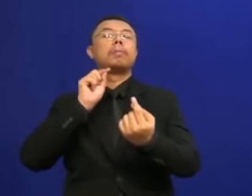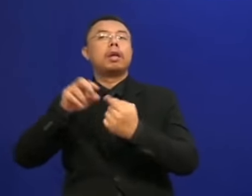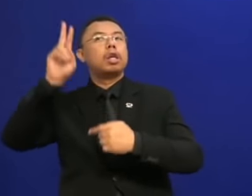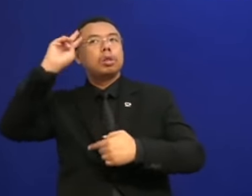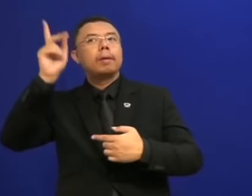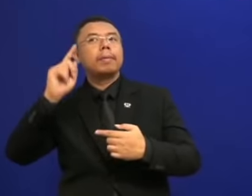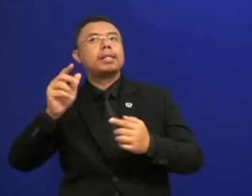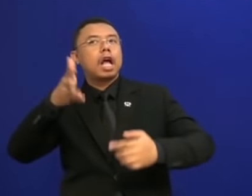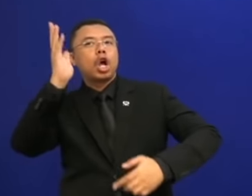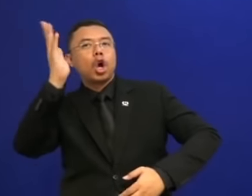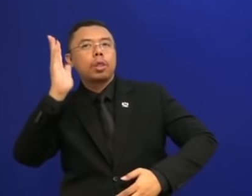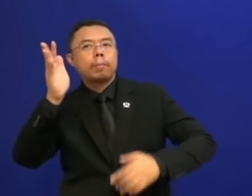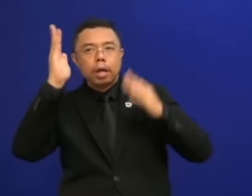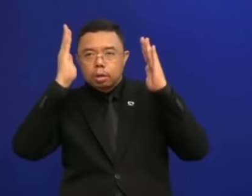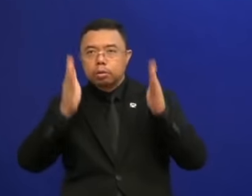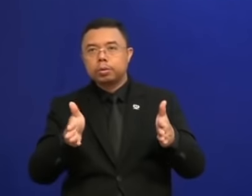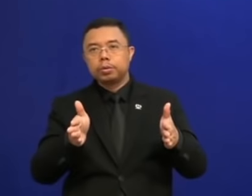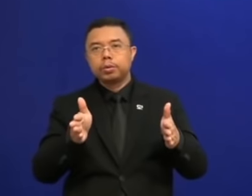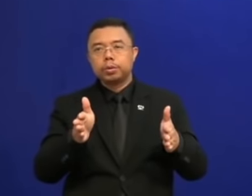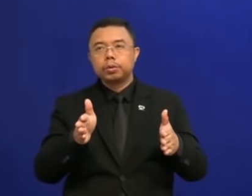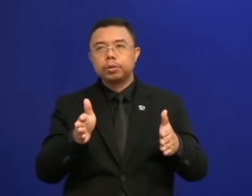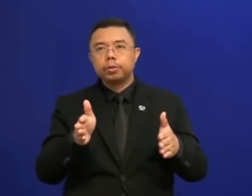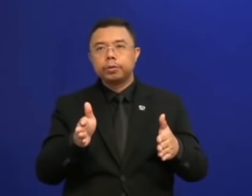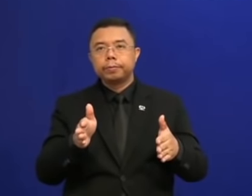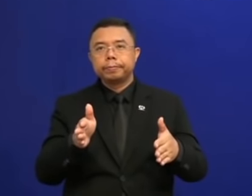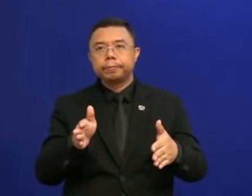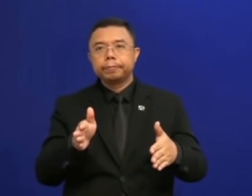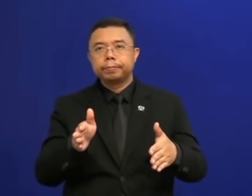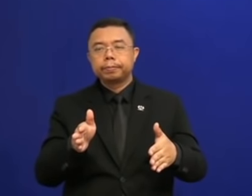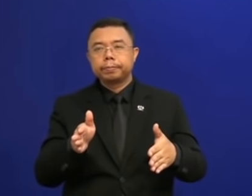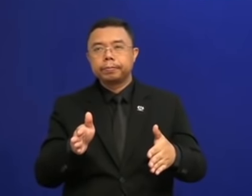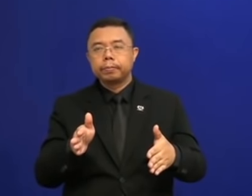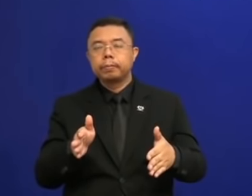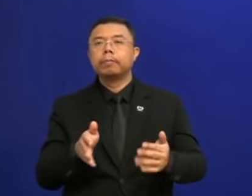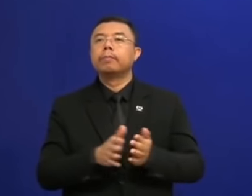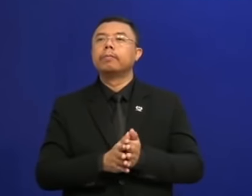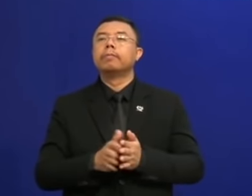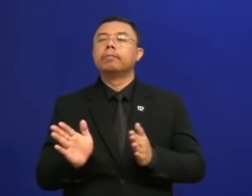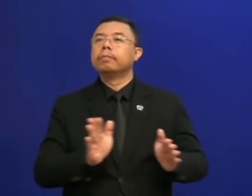pasti akan saya khotbahkan khusus ini. Ya.